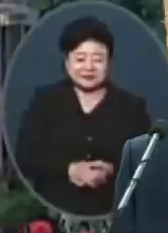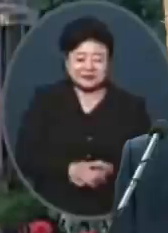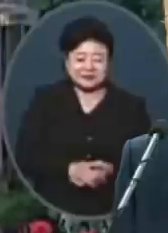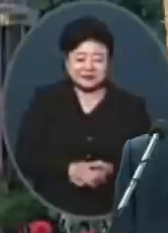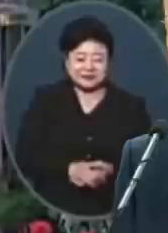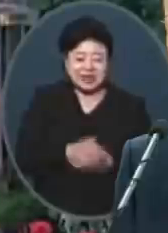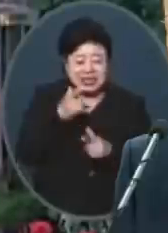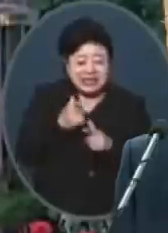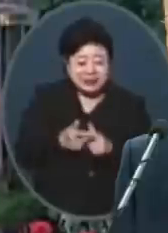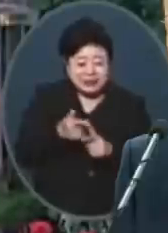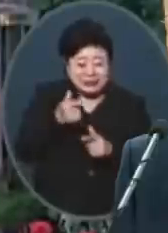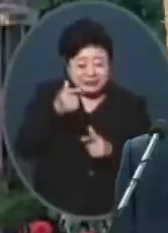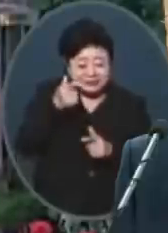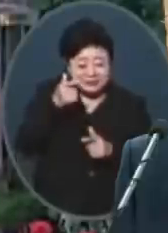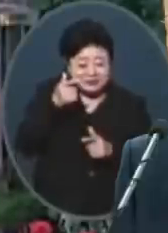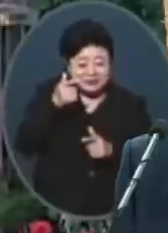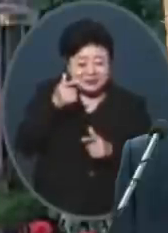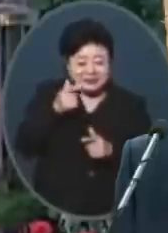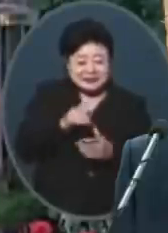예수님을